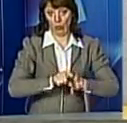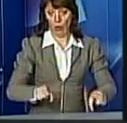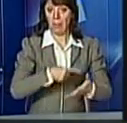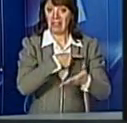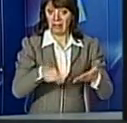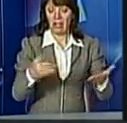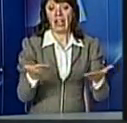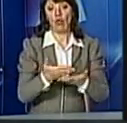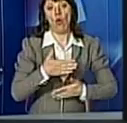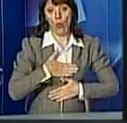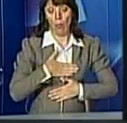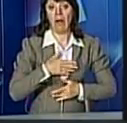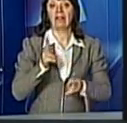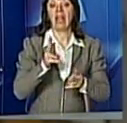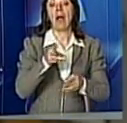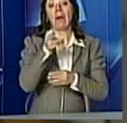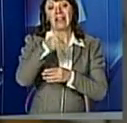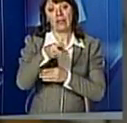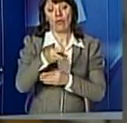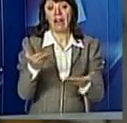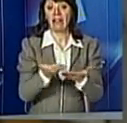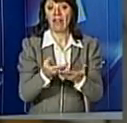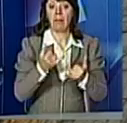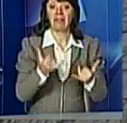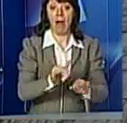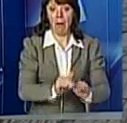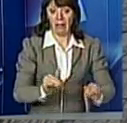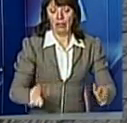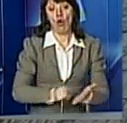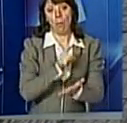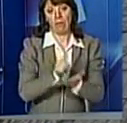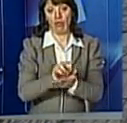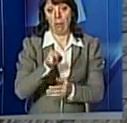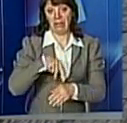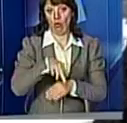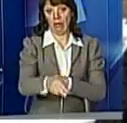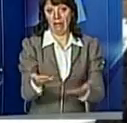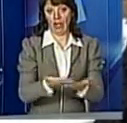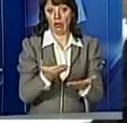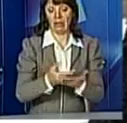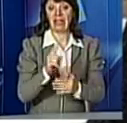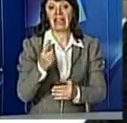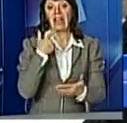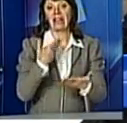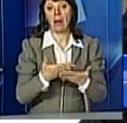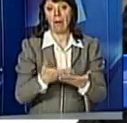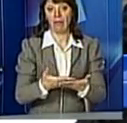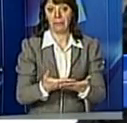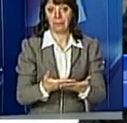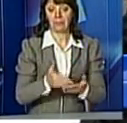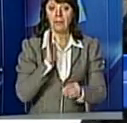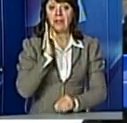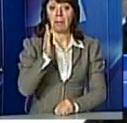відзначають кіно люблять якби тут транслювали принаймні фільми для малечі обов'язково б сходили на сеанс єдина напевне